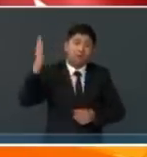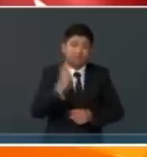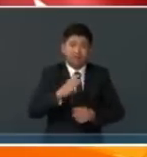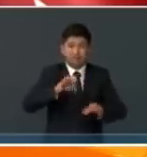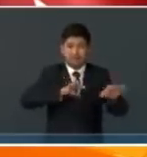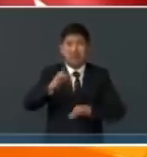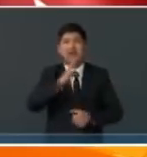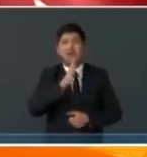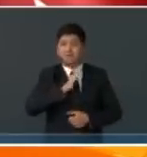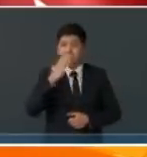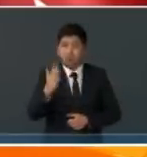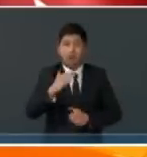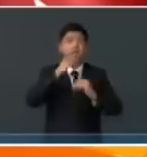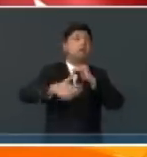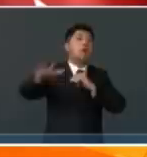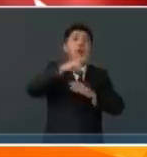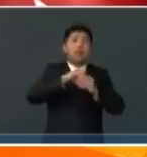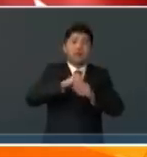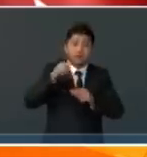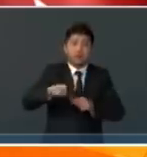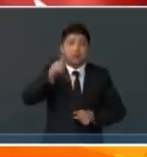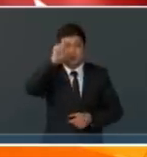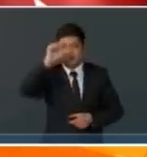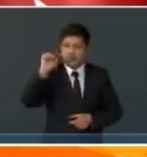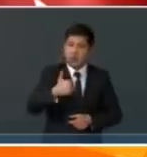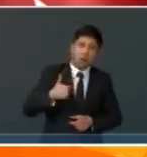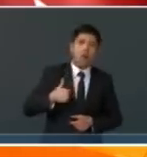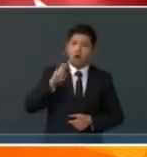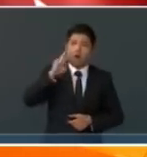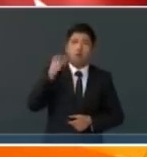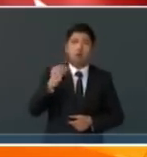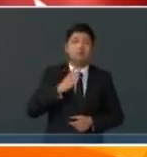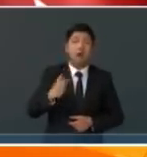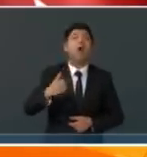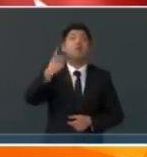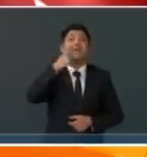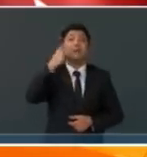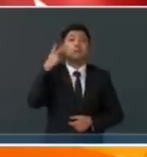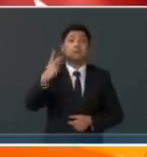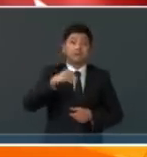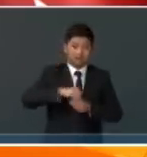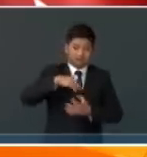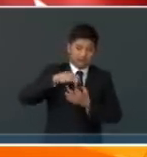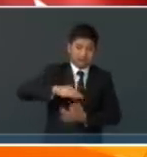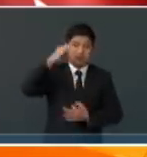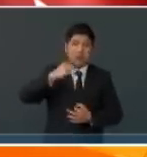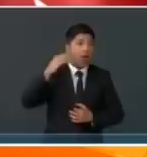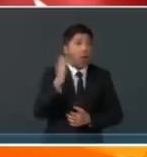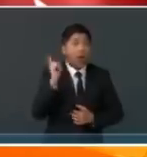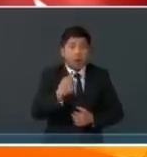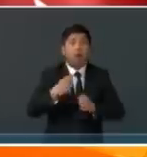çökertmeyi denetler milletimizin basireti sayesinde Devleti felci demeyince